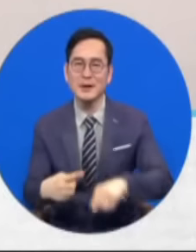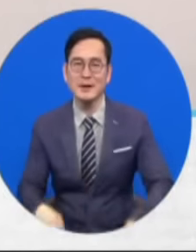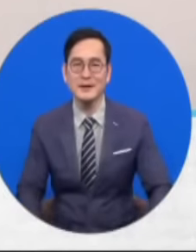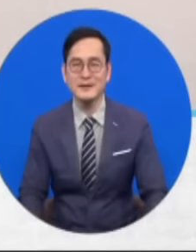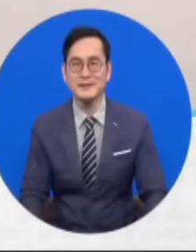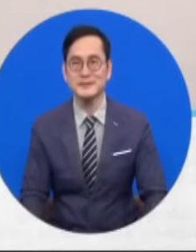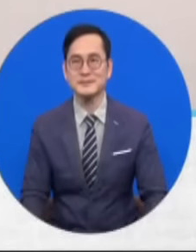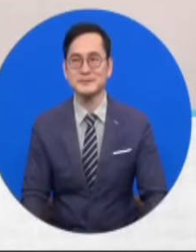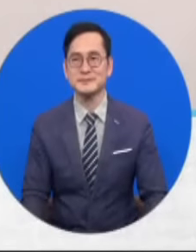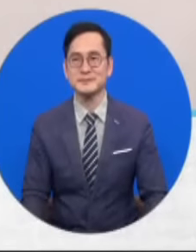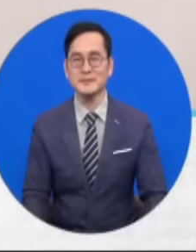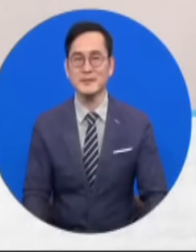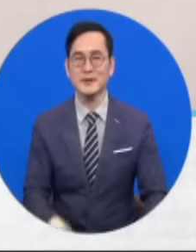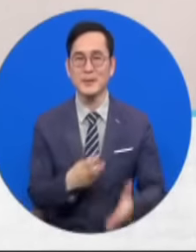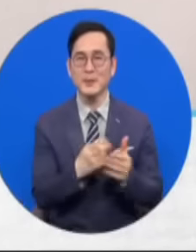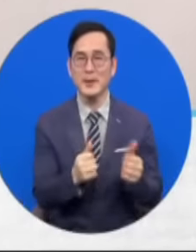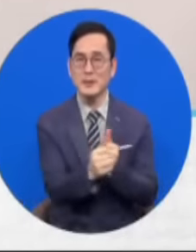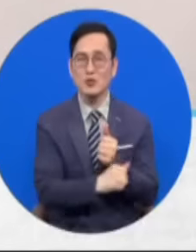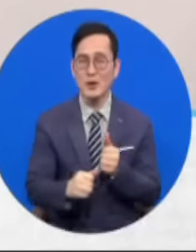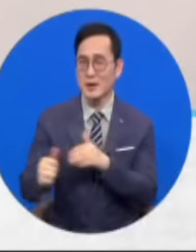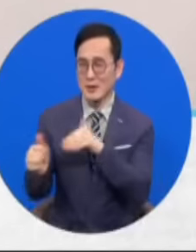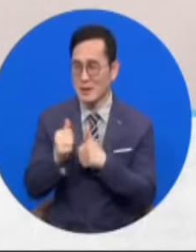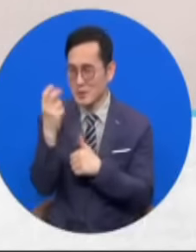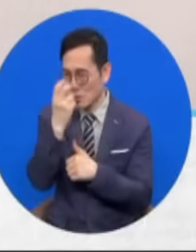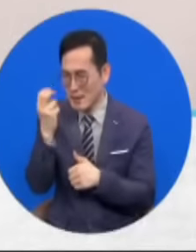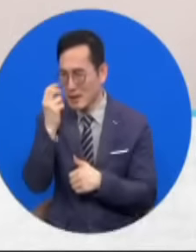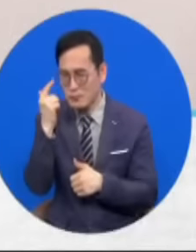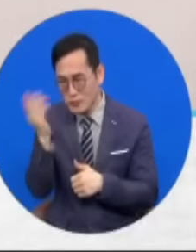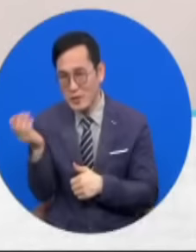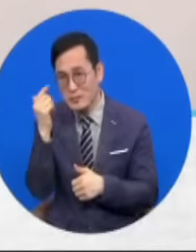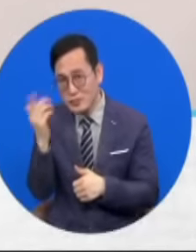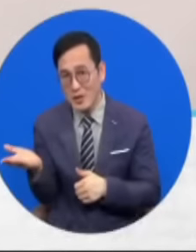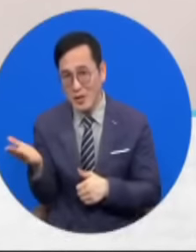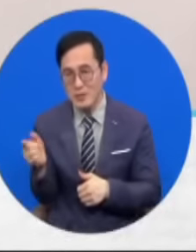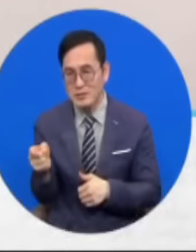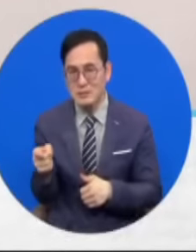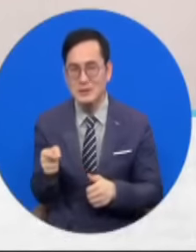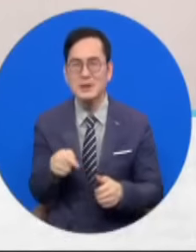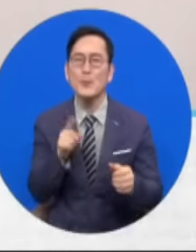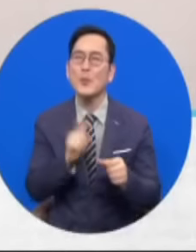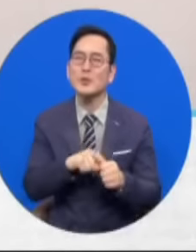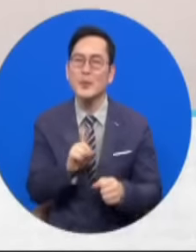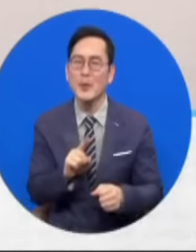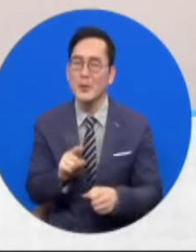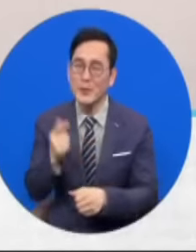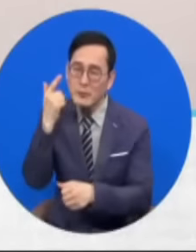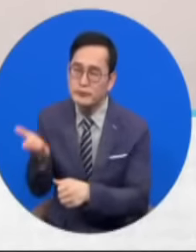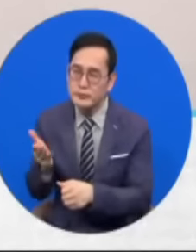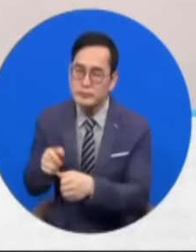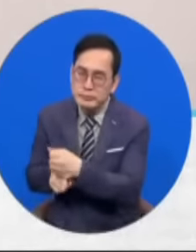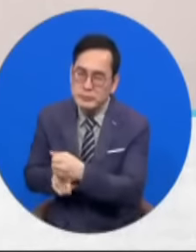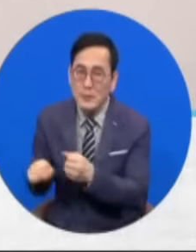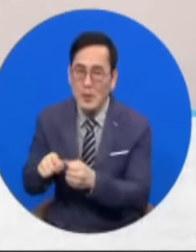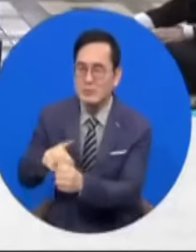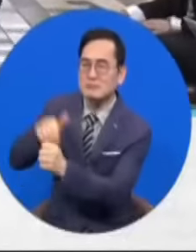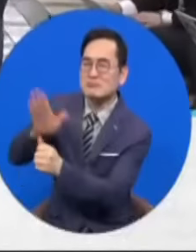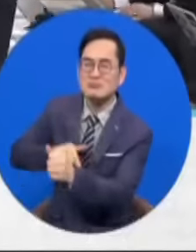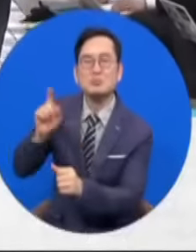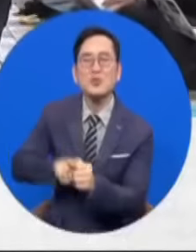조사를 아마 할 가능성이 큰데 제가 볼 때는 두 가지 목적이 있을 거예요 일단 망신 주게 할